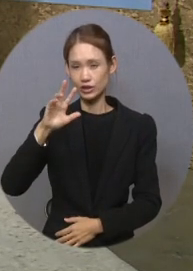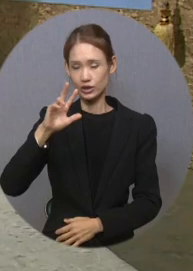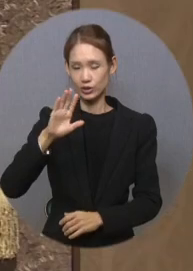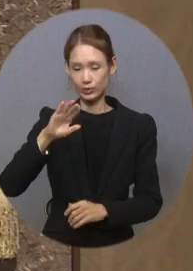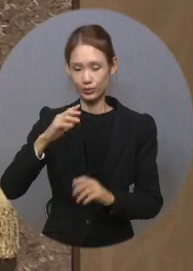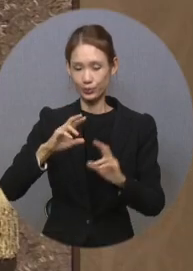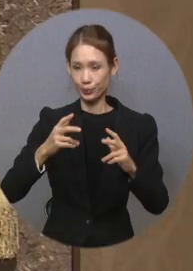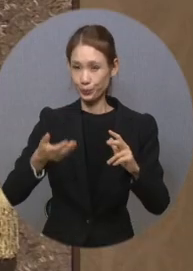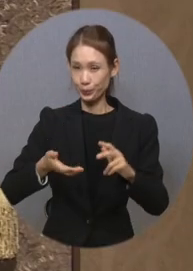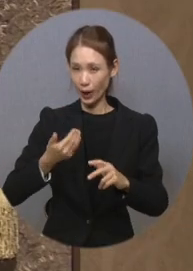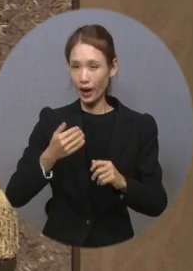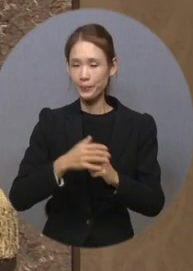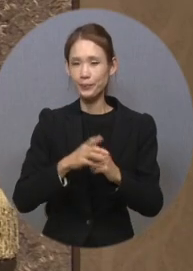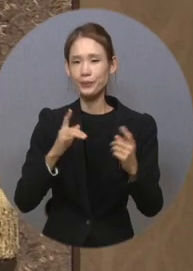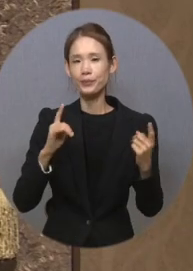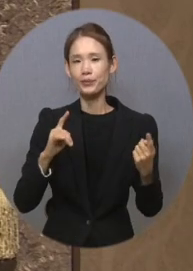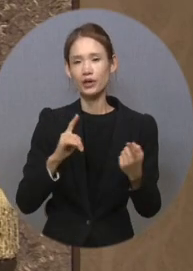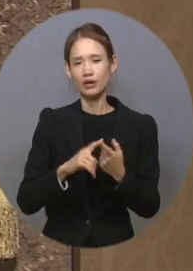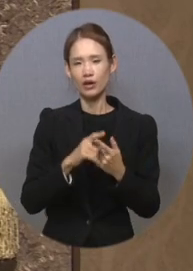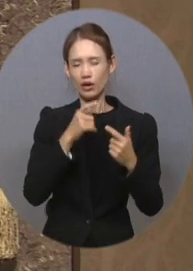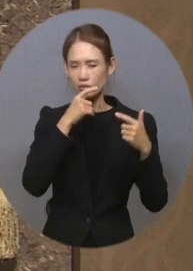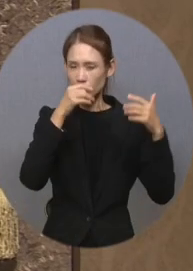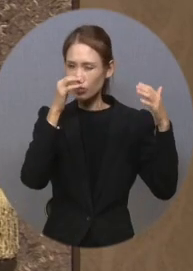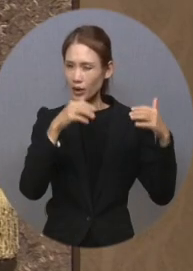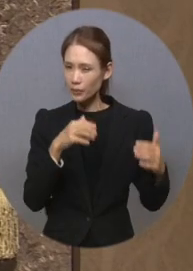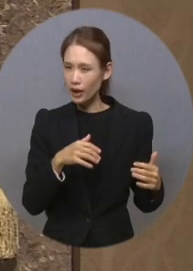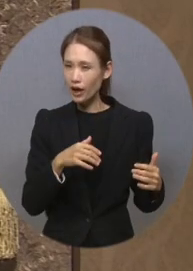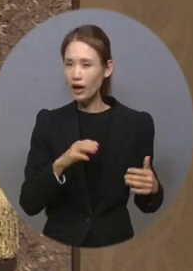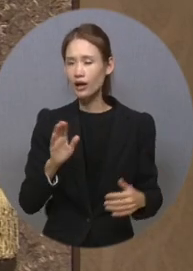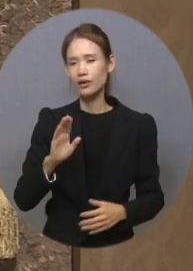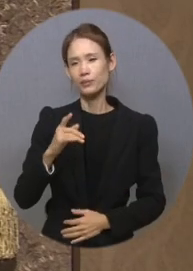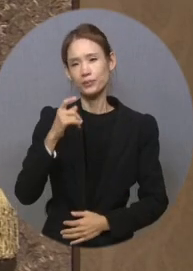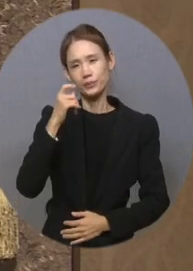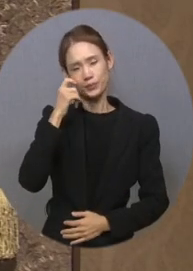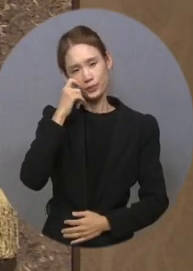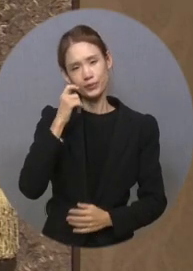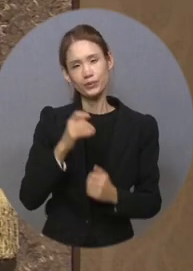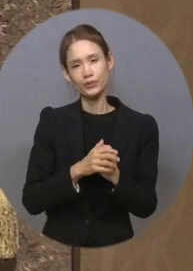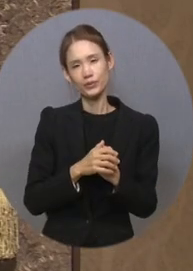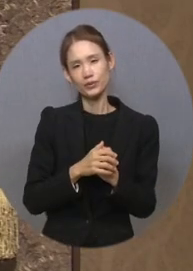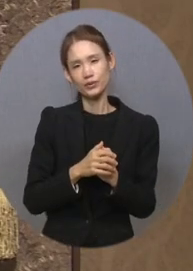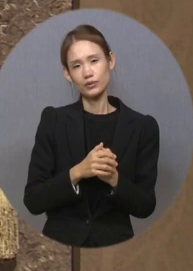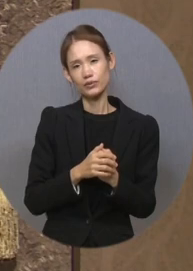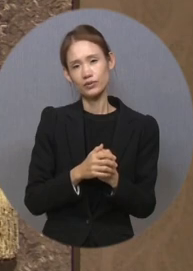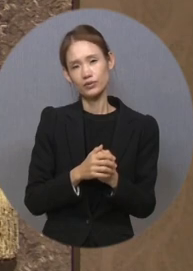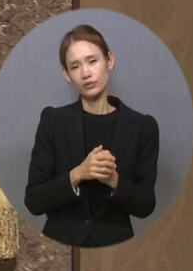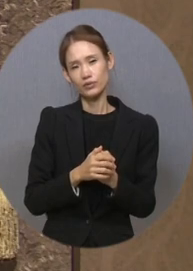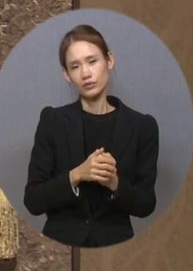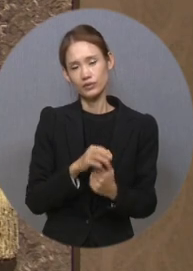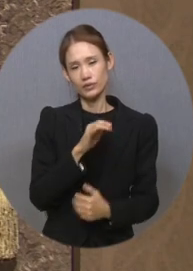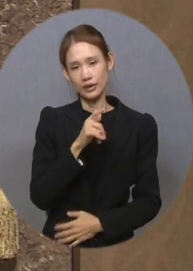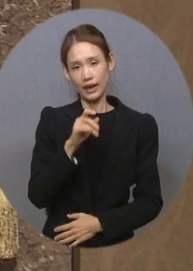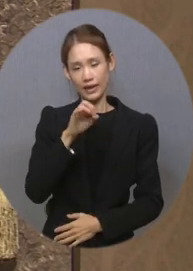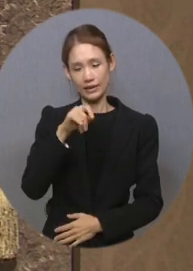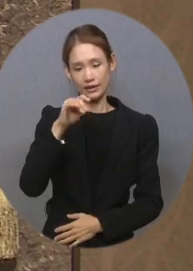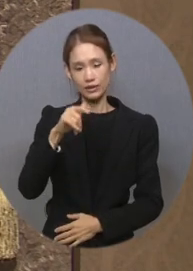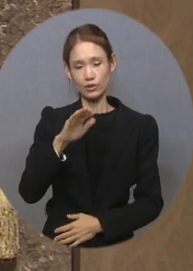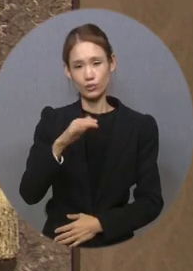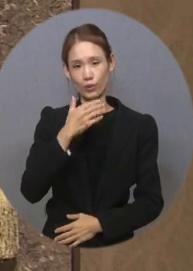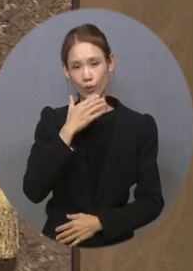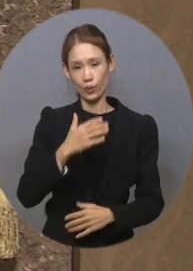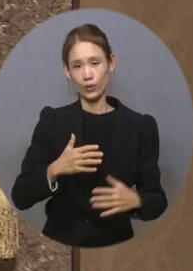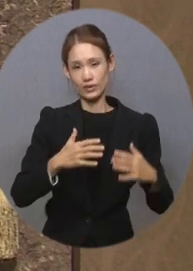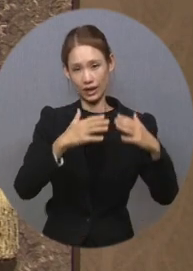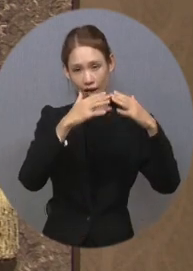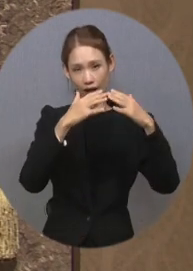근데 비가 오면은 못 합니다. 아. 그래 제가 이제 순차적으로 게이트볼장에 이런